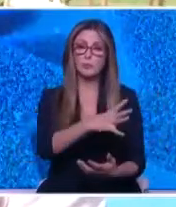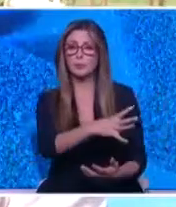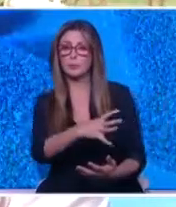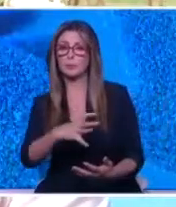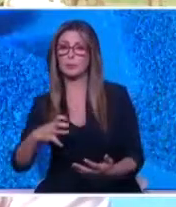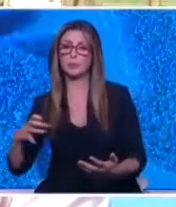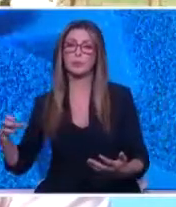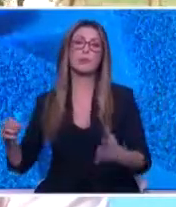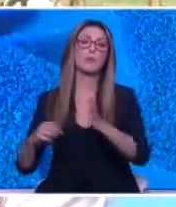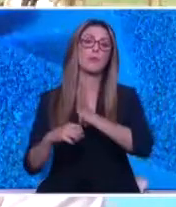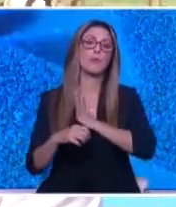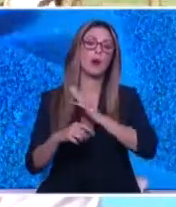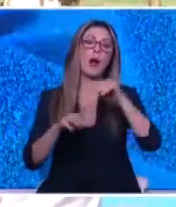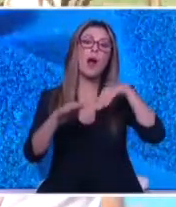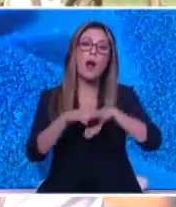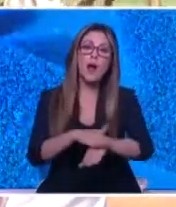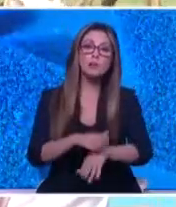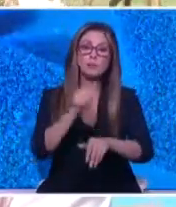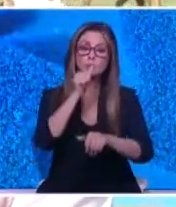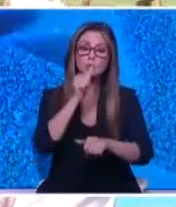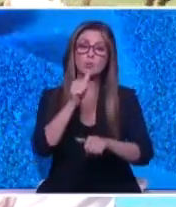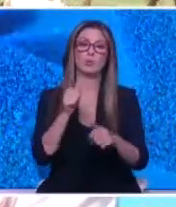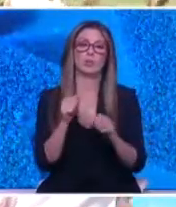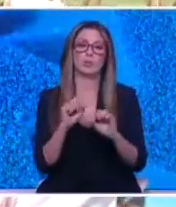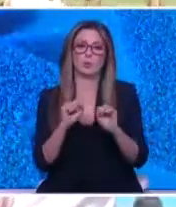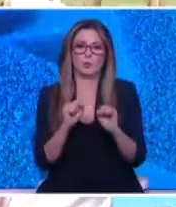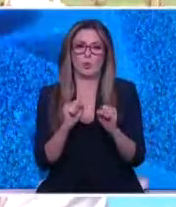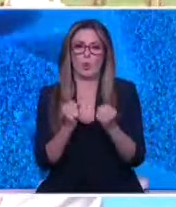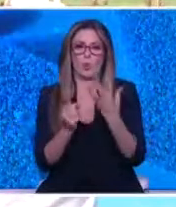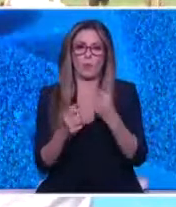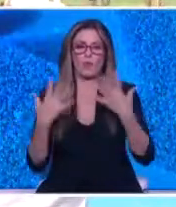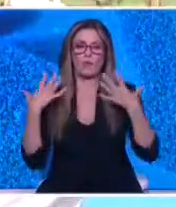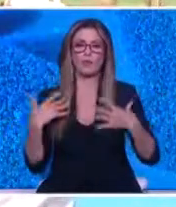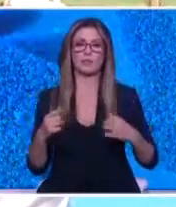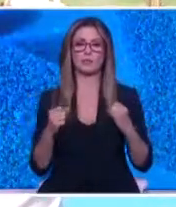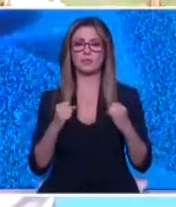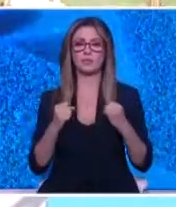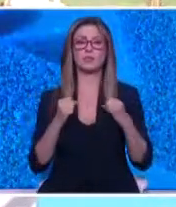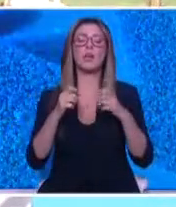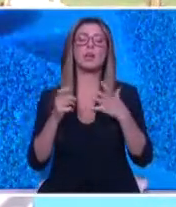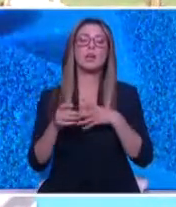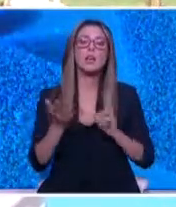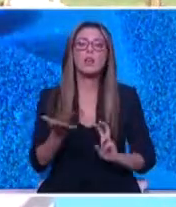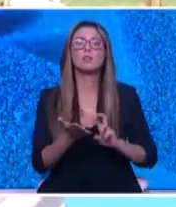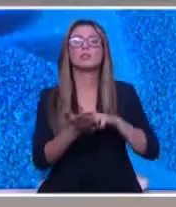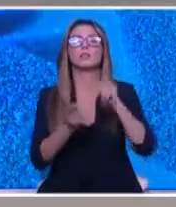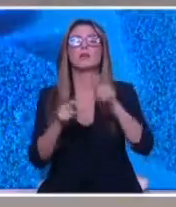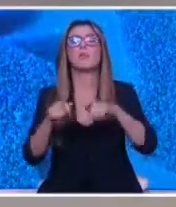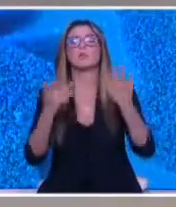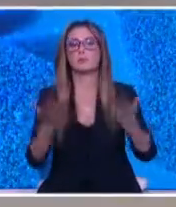bu su soğukluğu vücudun gerilmesi, kasların gerginliğine, yani sen ondan sonra istedikten sonra da suyun yüzeyine